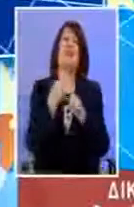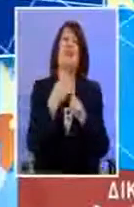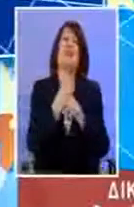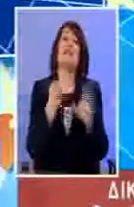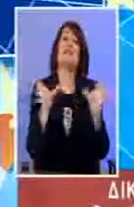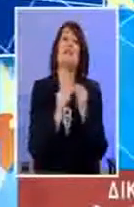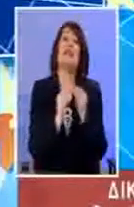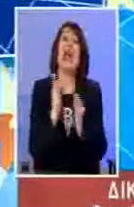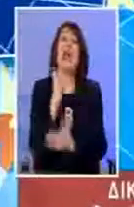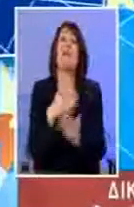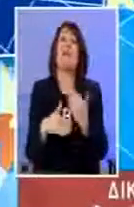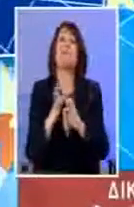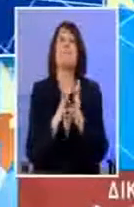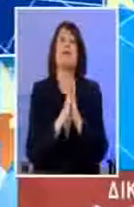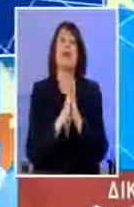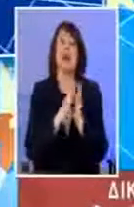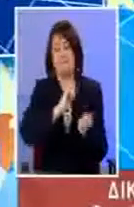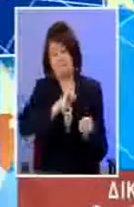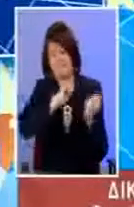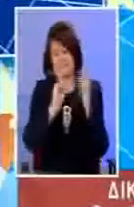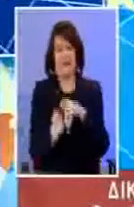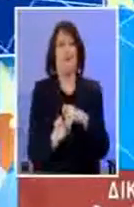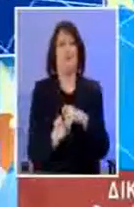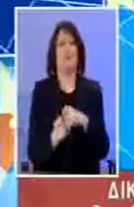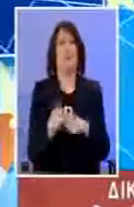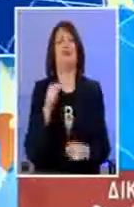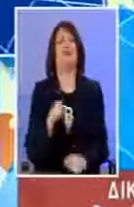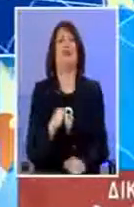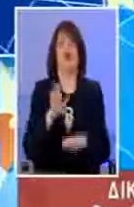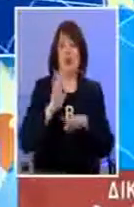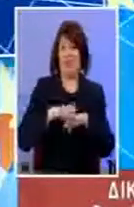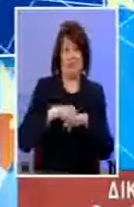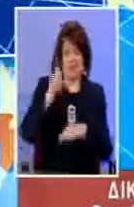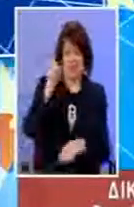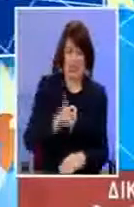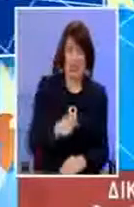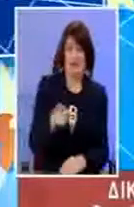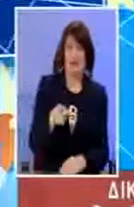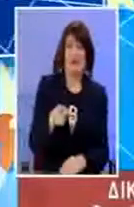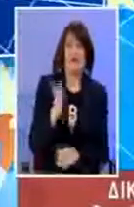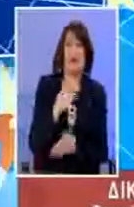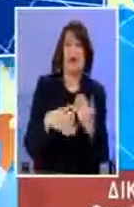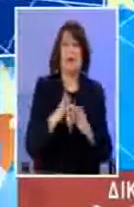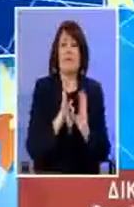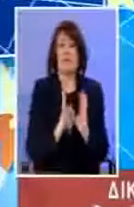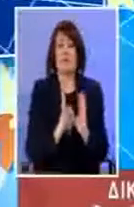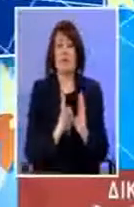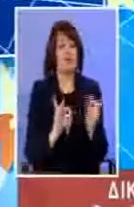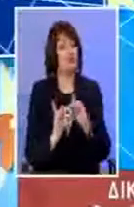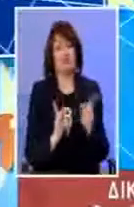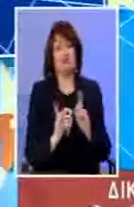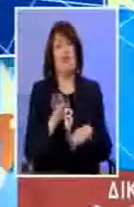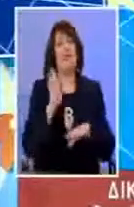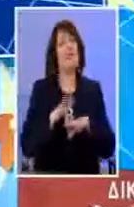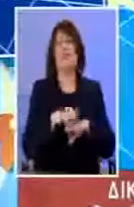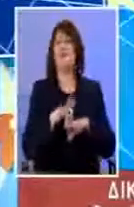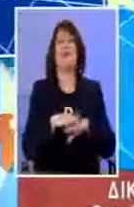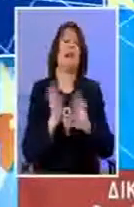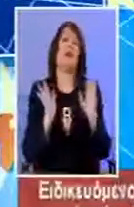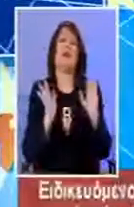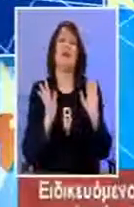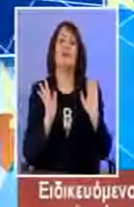αναπηρία. Για να μετατραπούμε ότι δεν φταίς εσύ που έχεις κάποια αναπηρία. Δεν φταίει